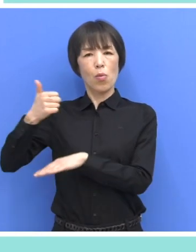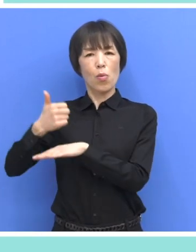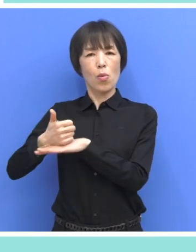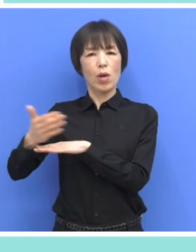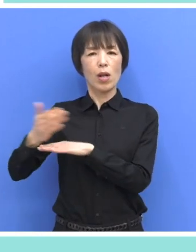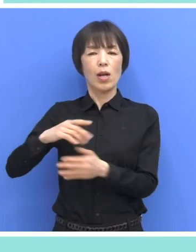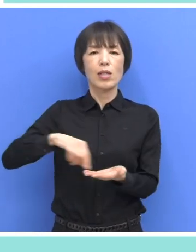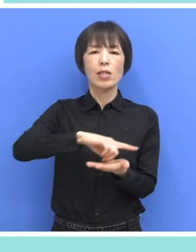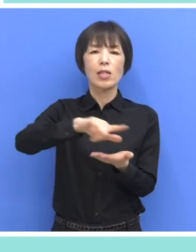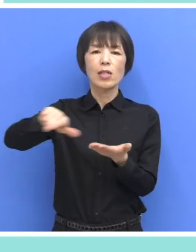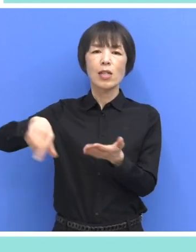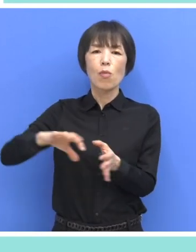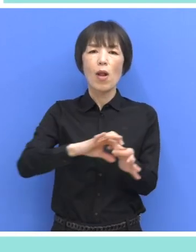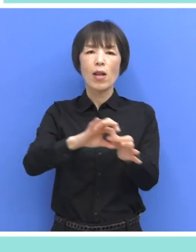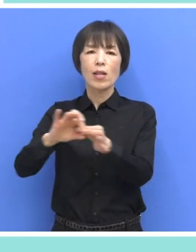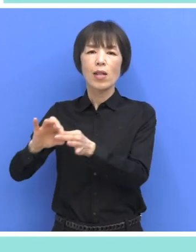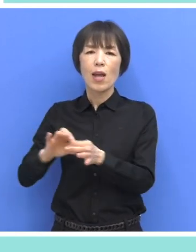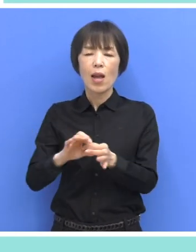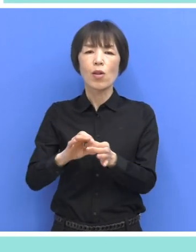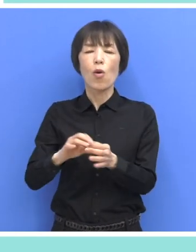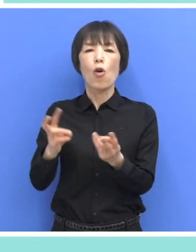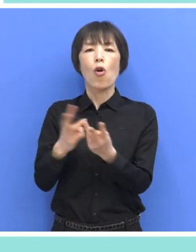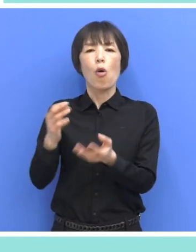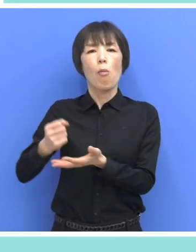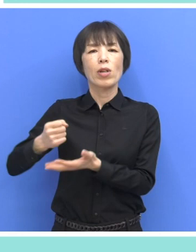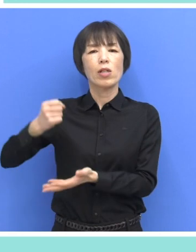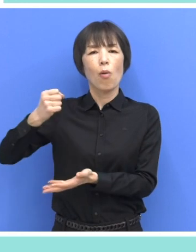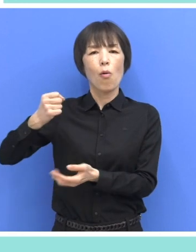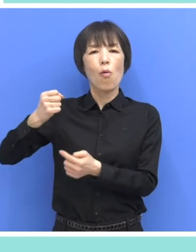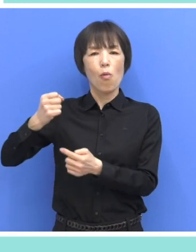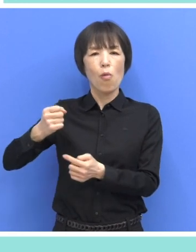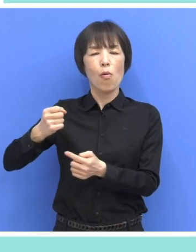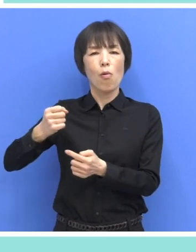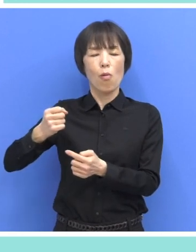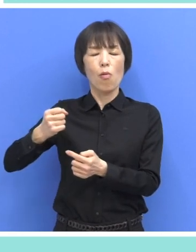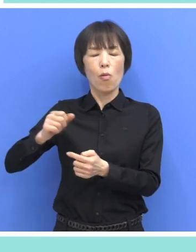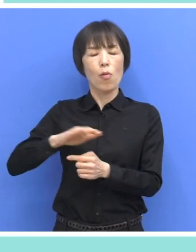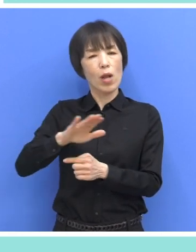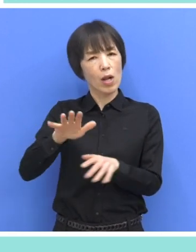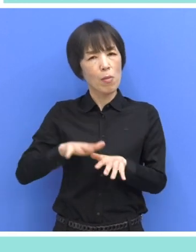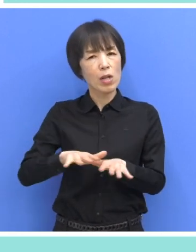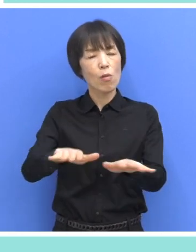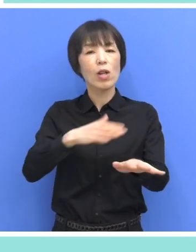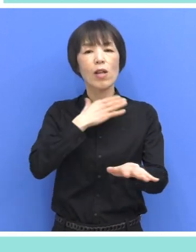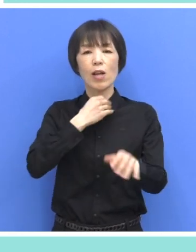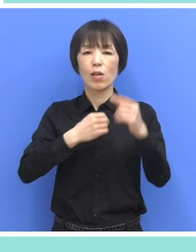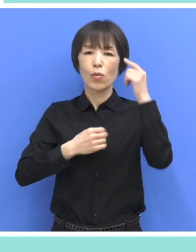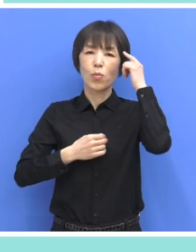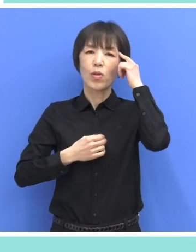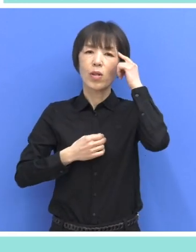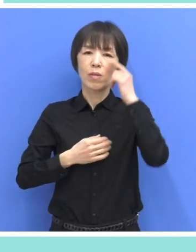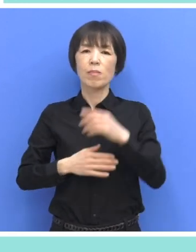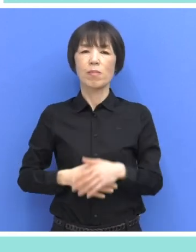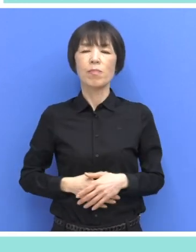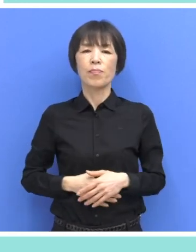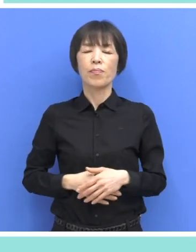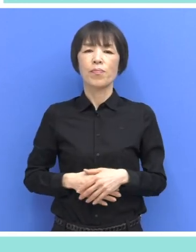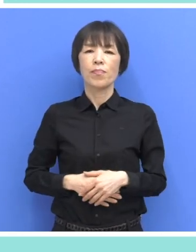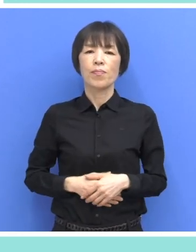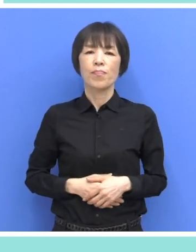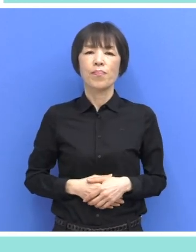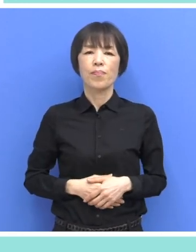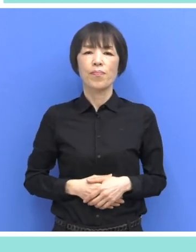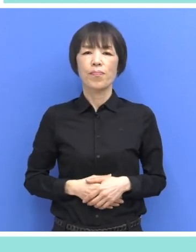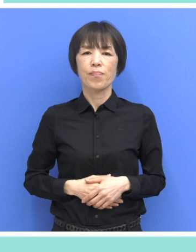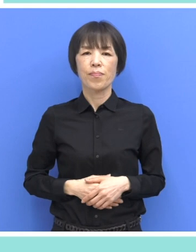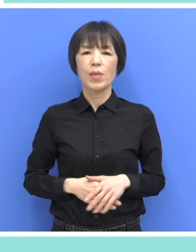地域連携ポイントっていうものをですね、構築をして広げていきたいなと思ってるんです。で、今7年半市長にな